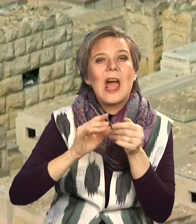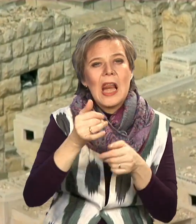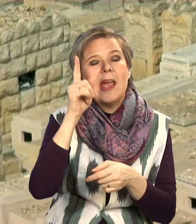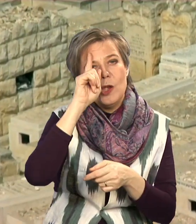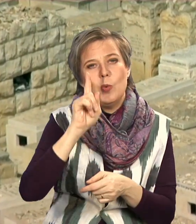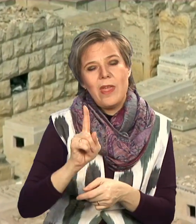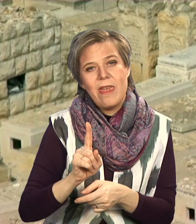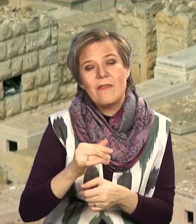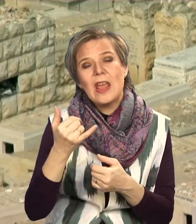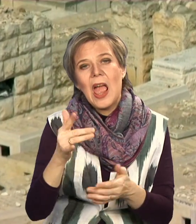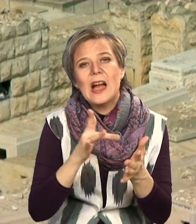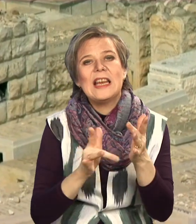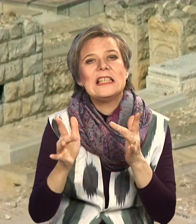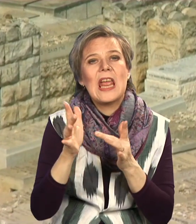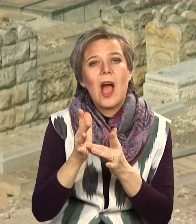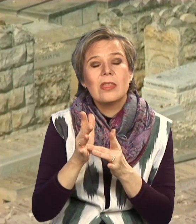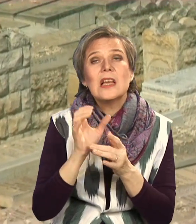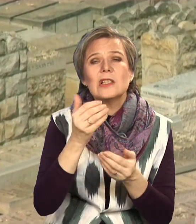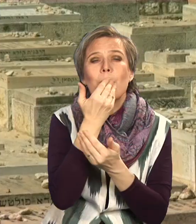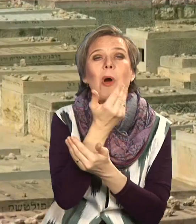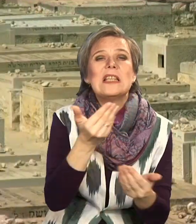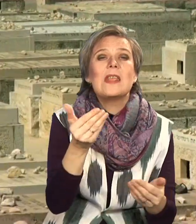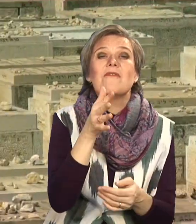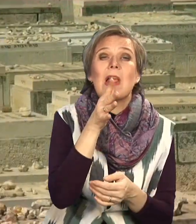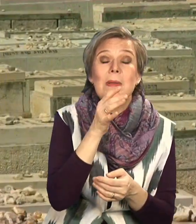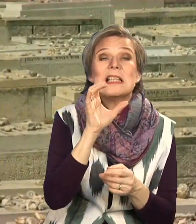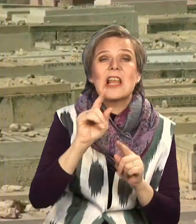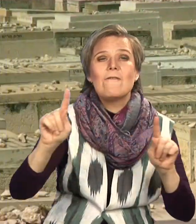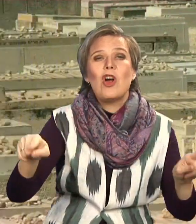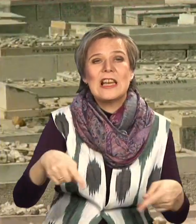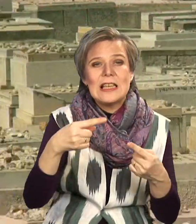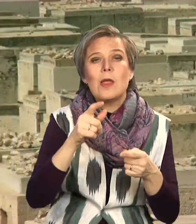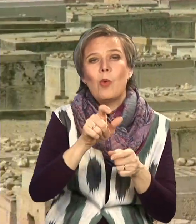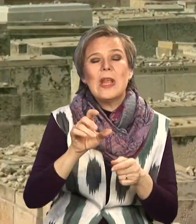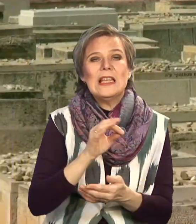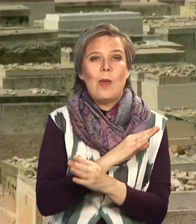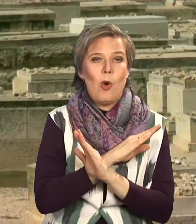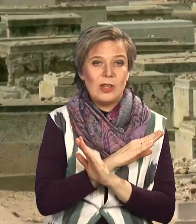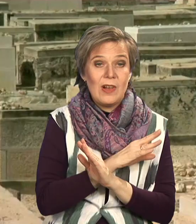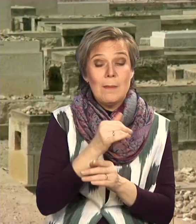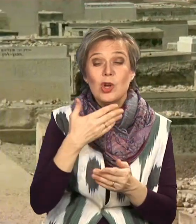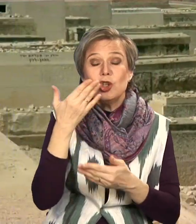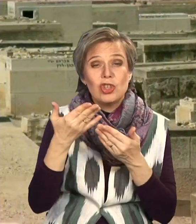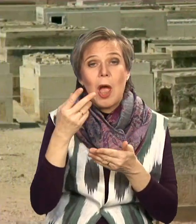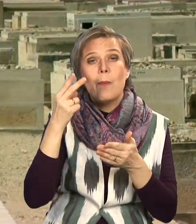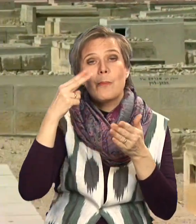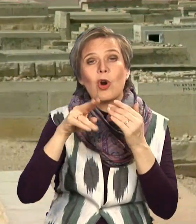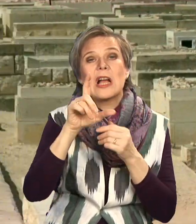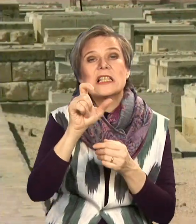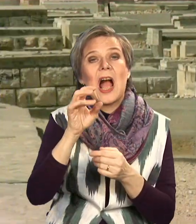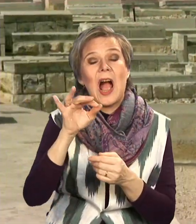иудеев, и для христиан с последним временем, с воскресением из мертвых. Об этом мы читаем с вами у пророка